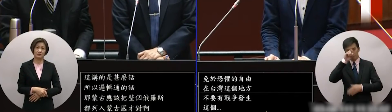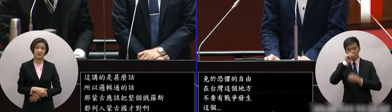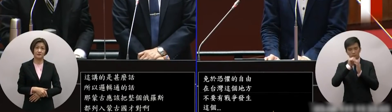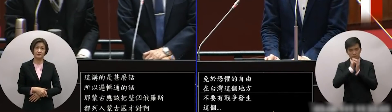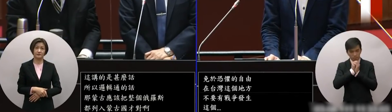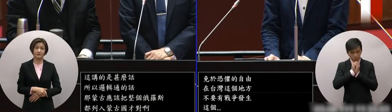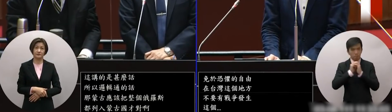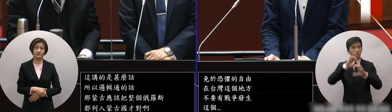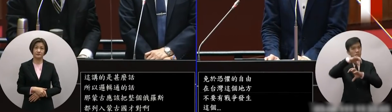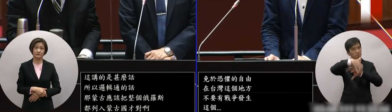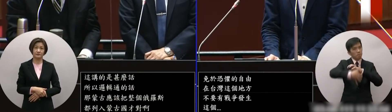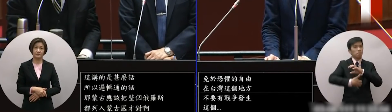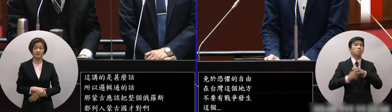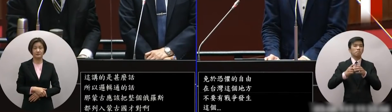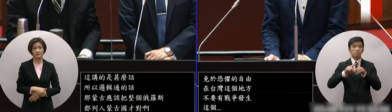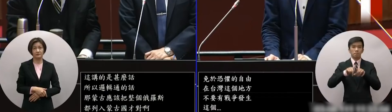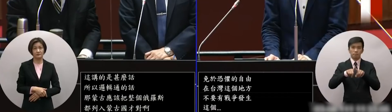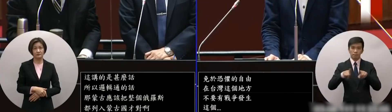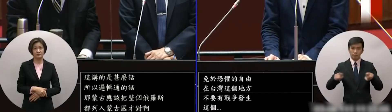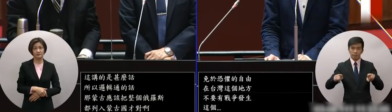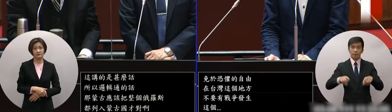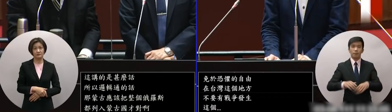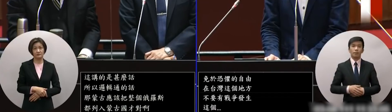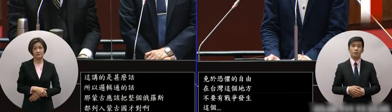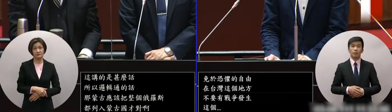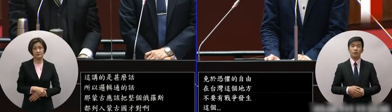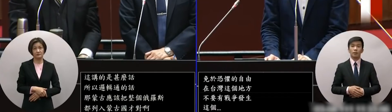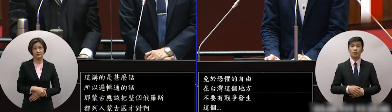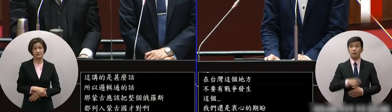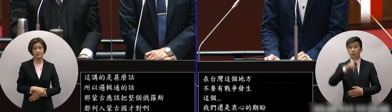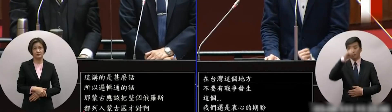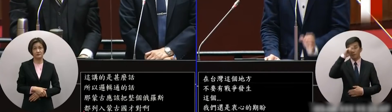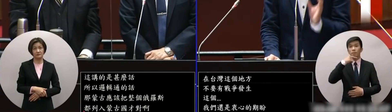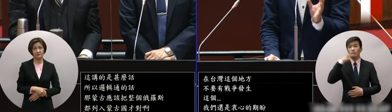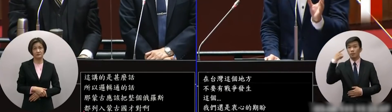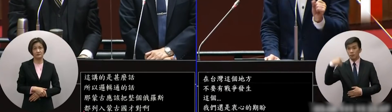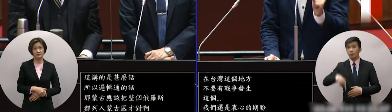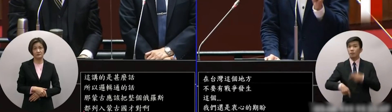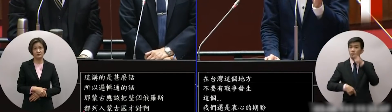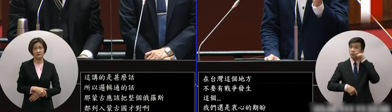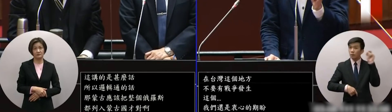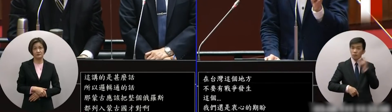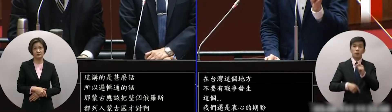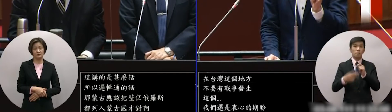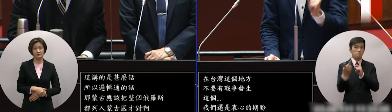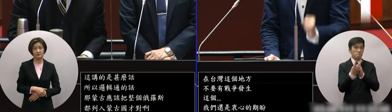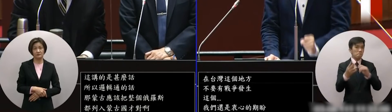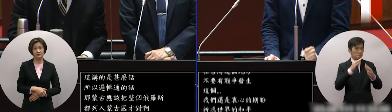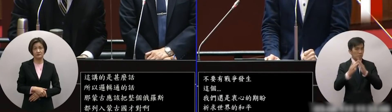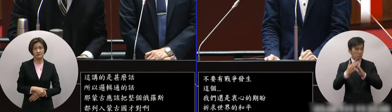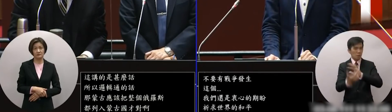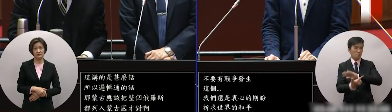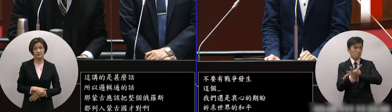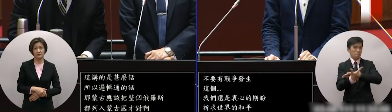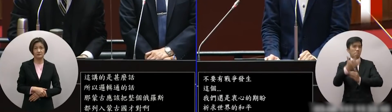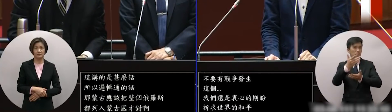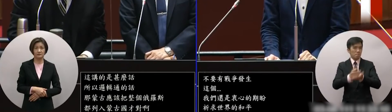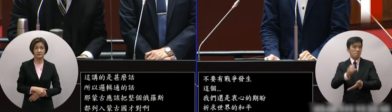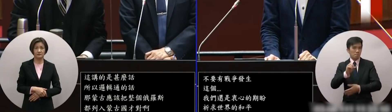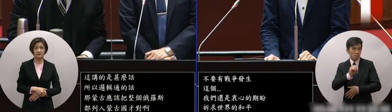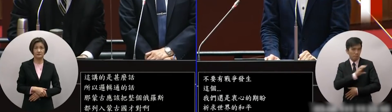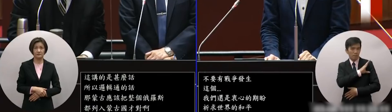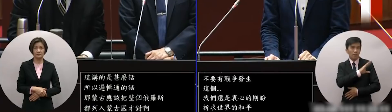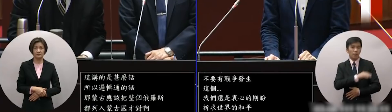界的和平啊，那也希望说俄乌的战争啊赶快可以停止，恢